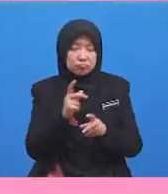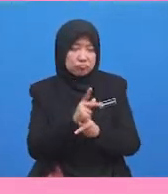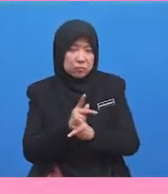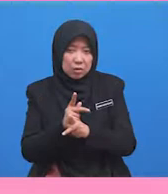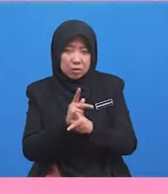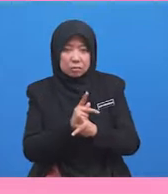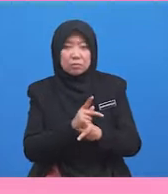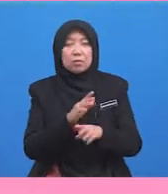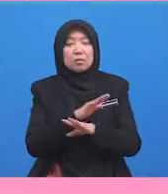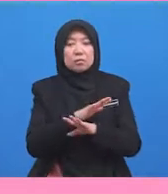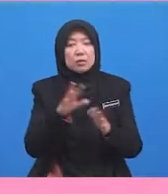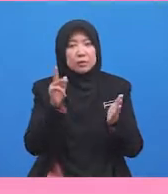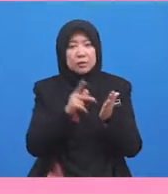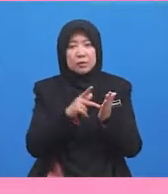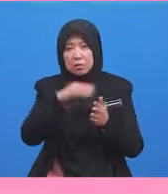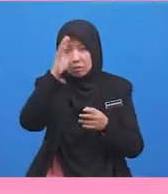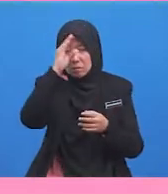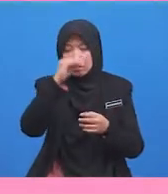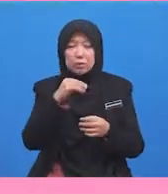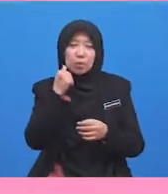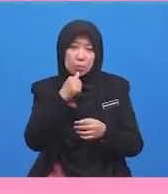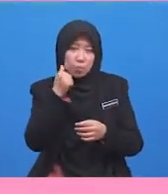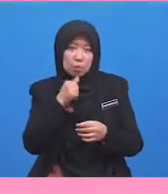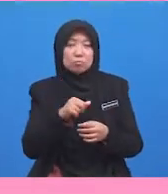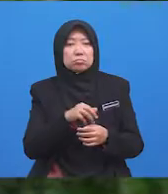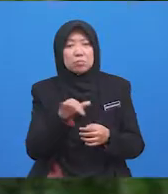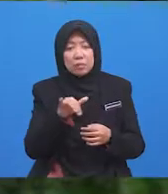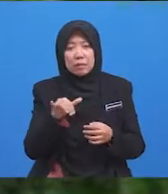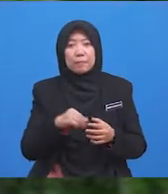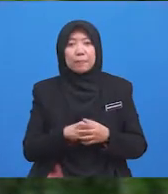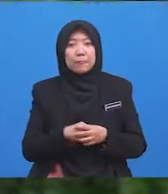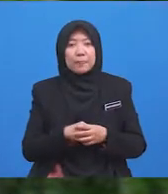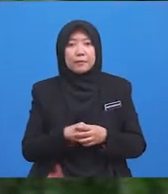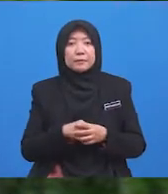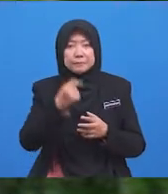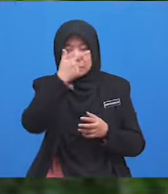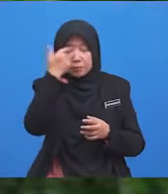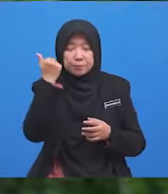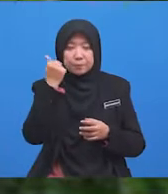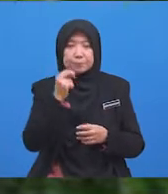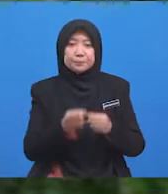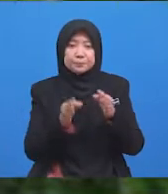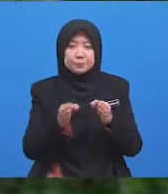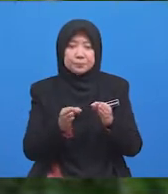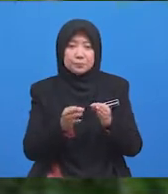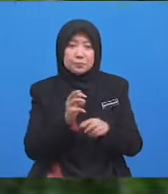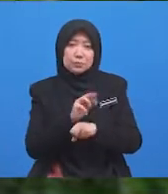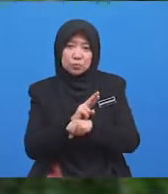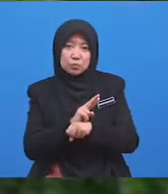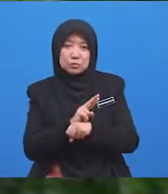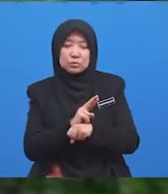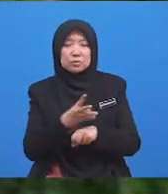dijaga tidak kira sama Ade lelaki mahupun perempuan ini kerana jika Marwah diri